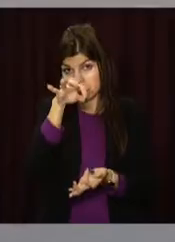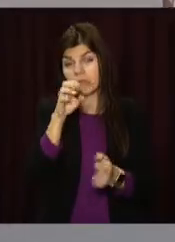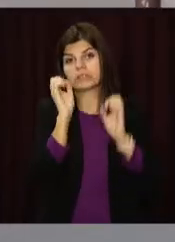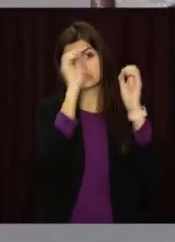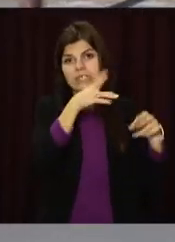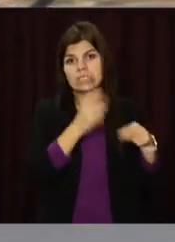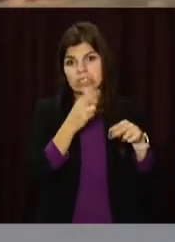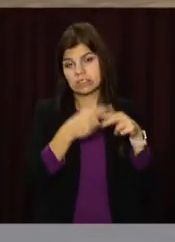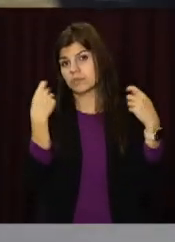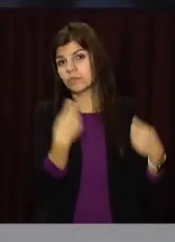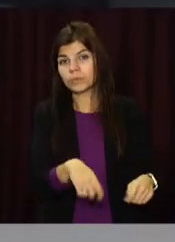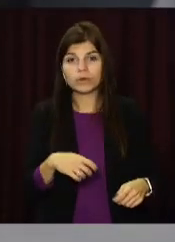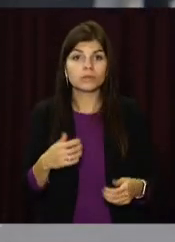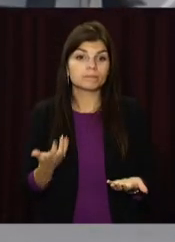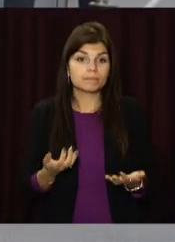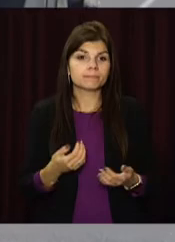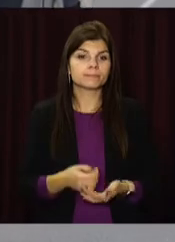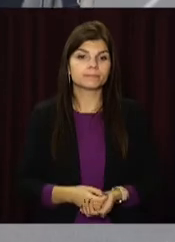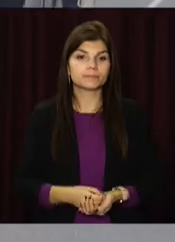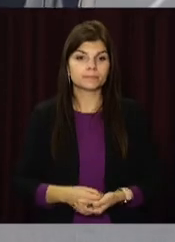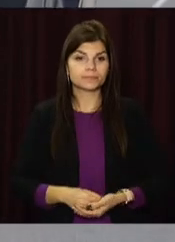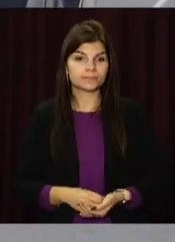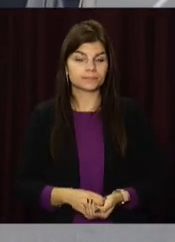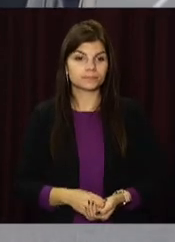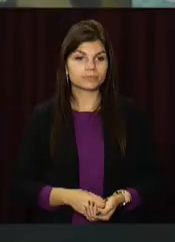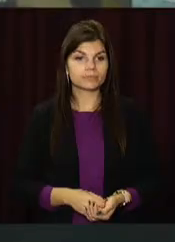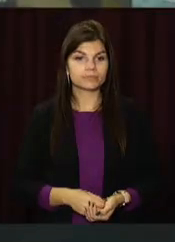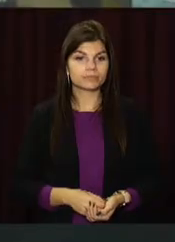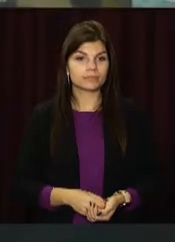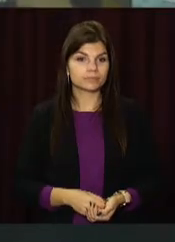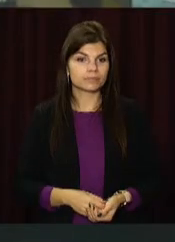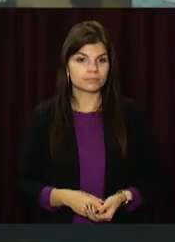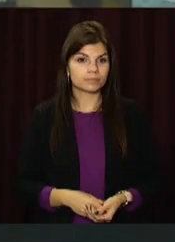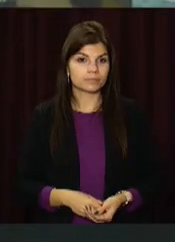громади. Анастасія Вільхова, Володимир Туркулець, Open News, телеканал «Відкритий».